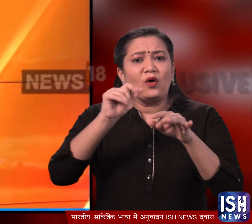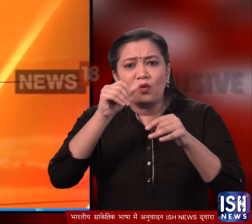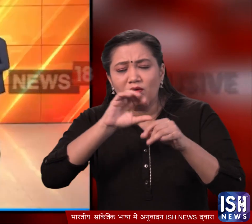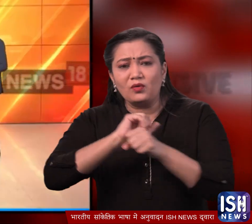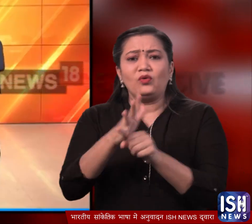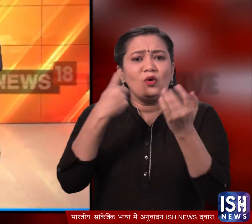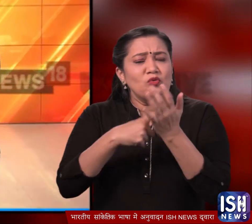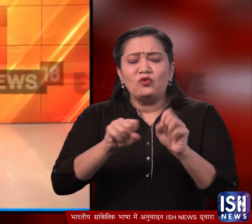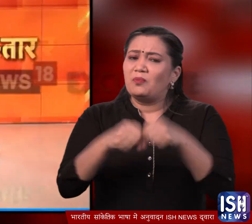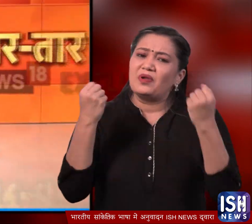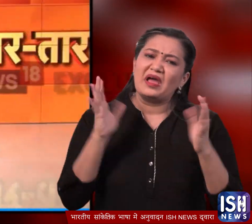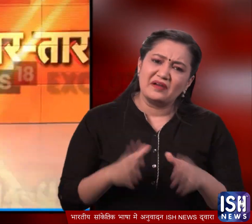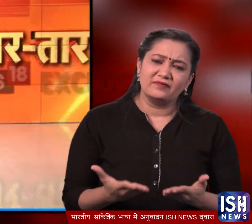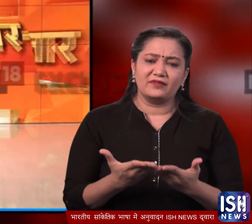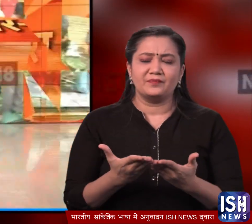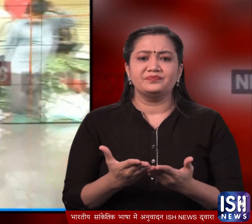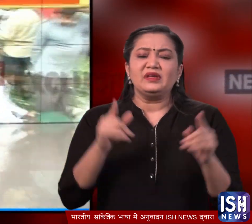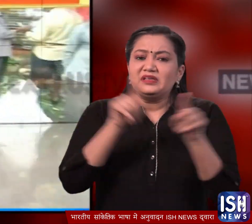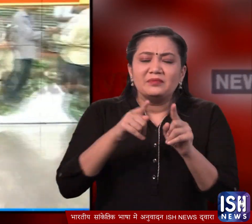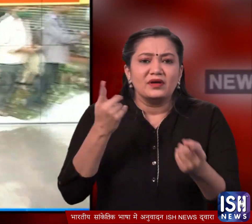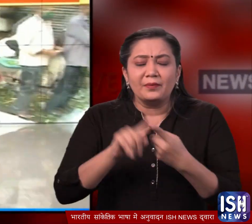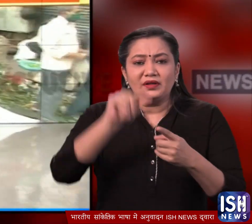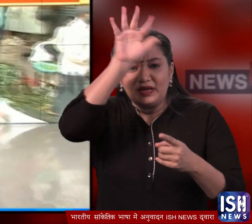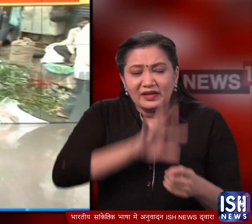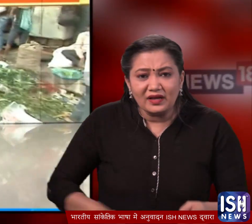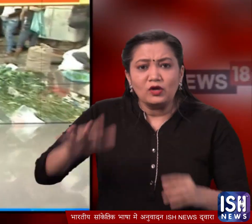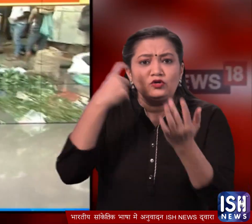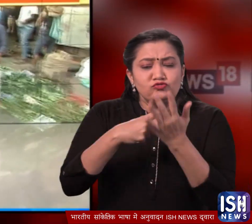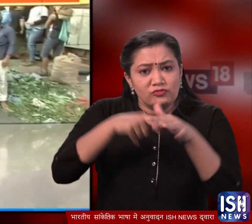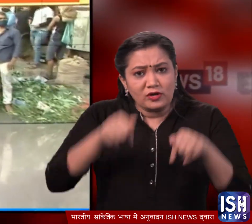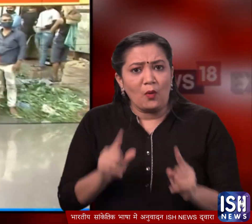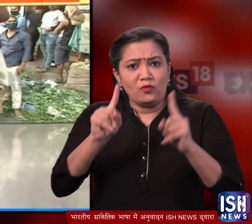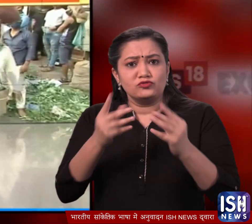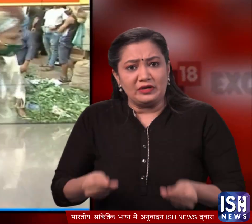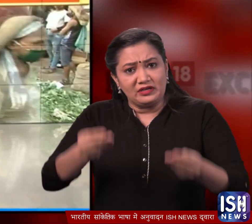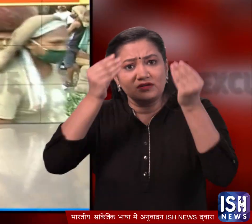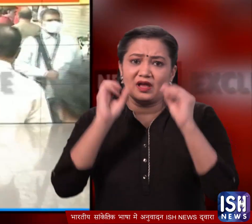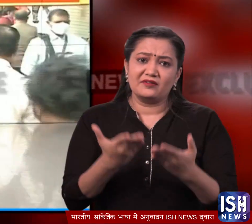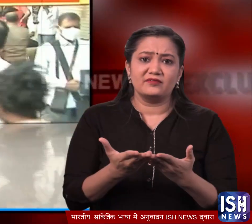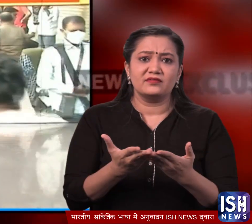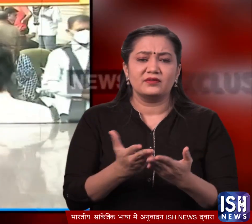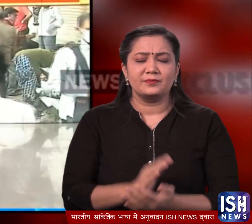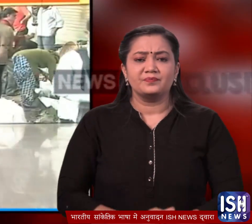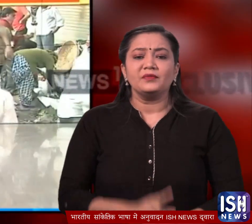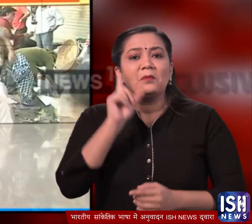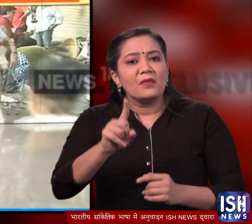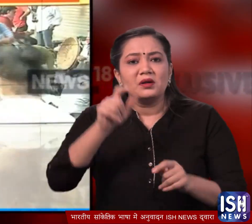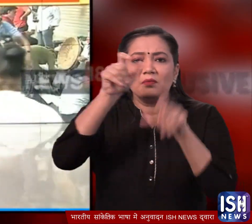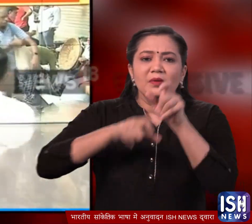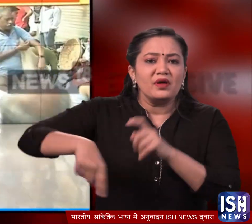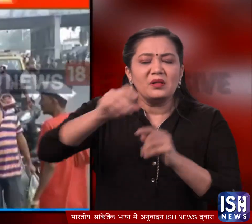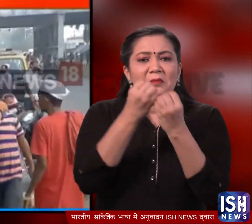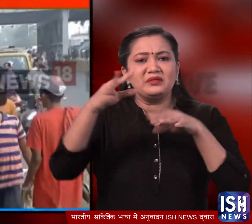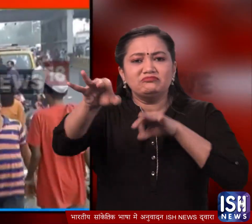रहे मामलों के बाद भी देश के कई शहरों में लोग कोरोना नियमों की अनदेखी करने से बाज नहीं आ रहे। ऐसे हालात तब हैं जब राज्यों में पाबंदियां सख्त होती जा रही